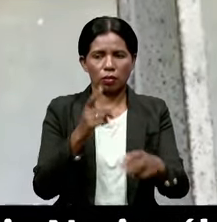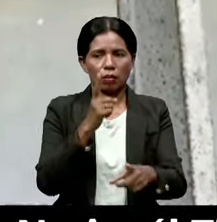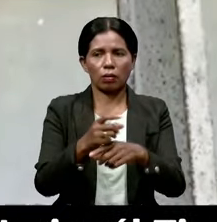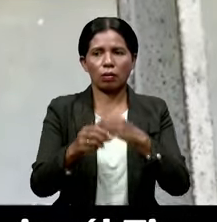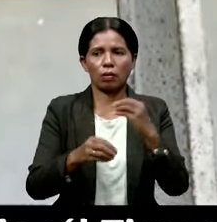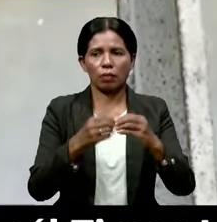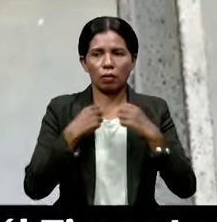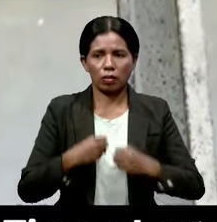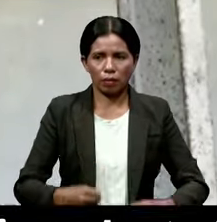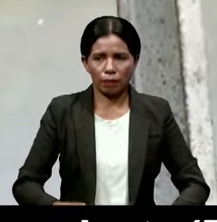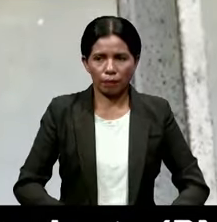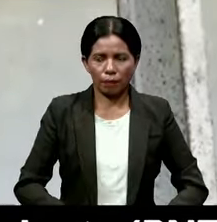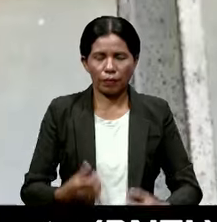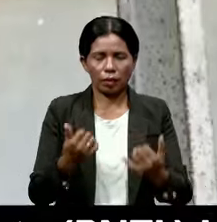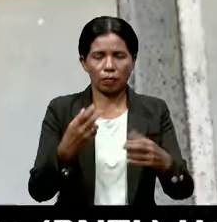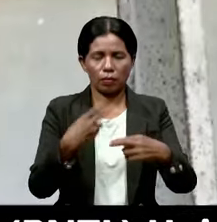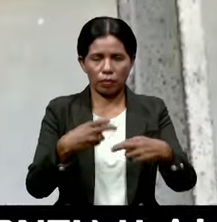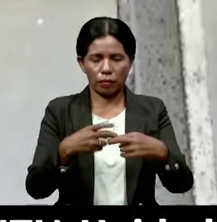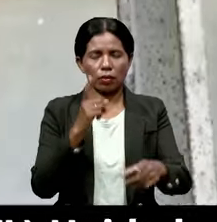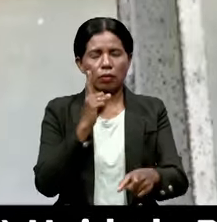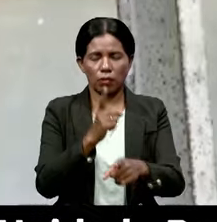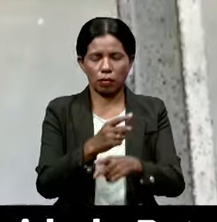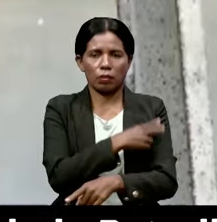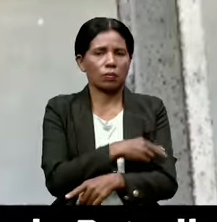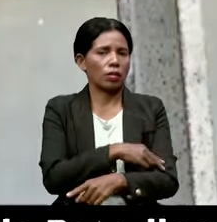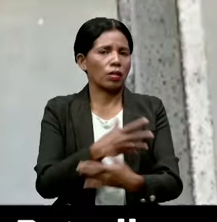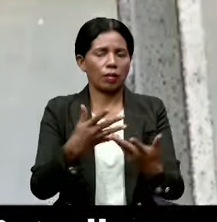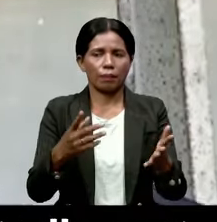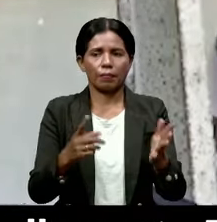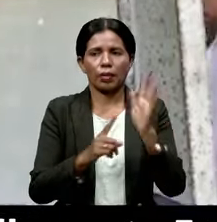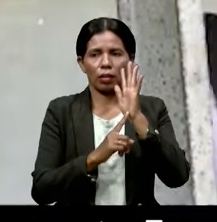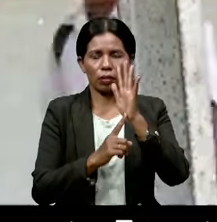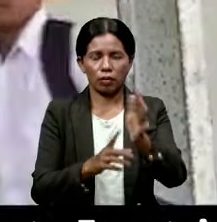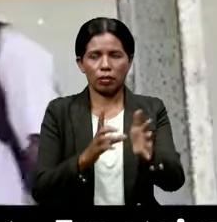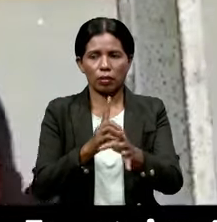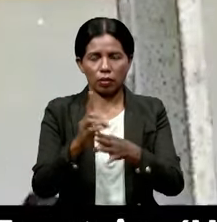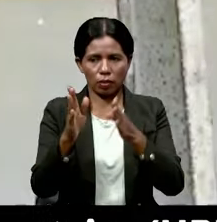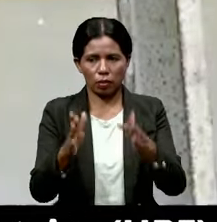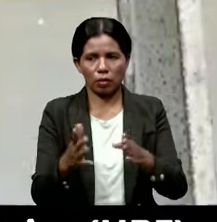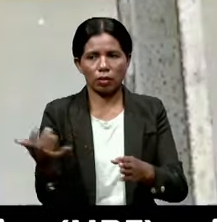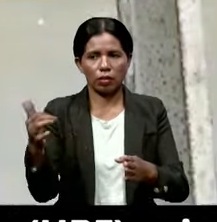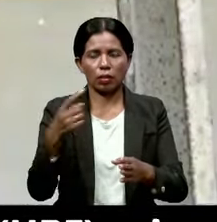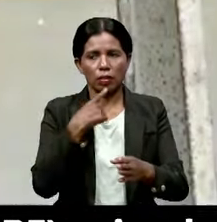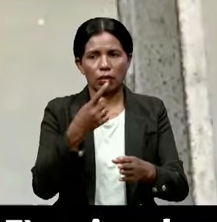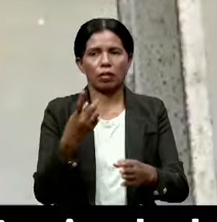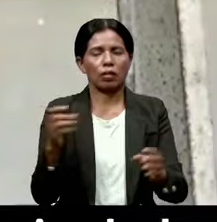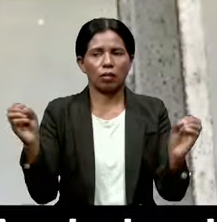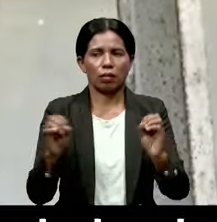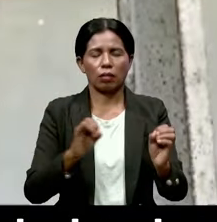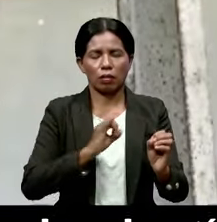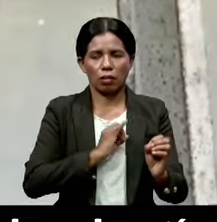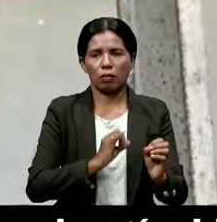de clínica sira ainda nem mus difícil então o sida hato to vai diretor se resoluciona ba se la soluciona